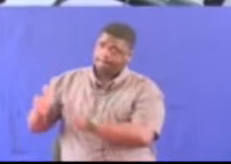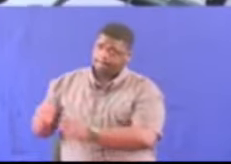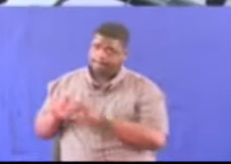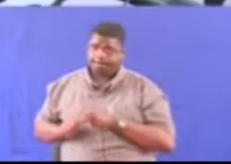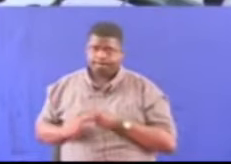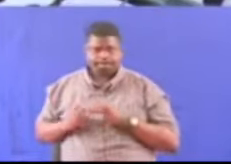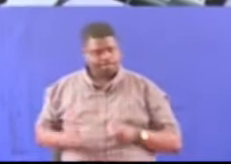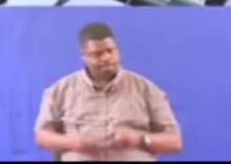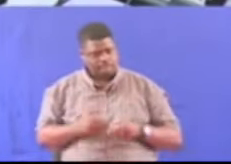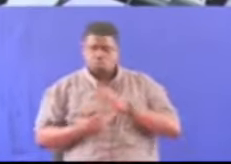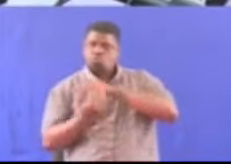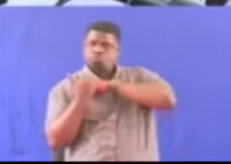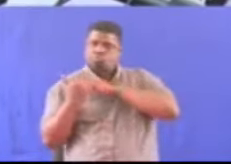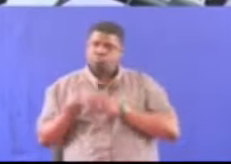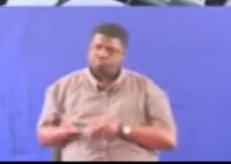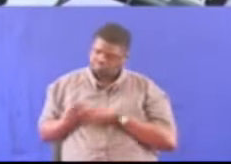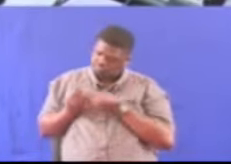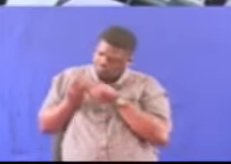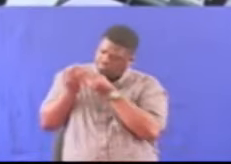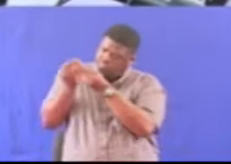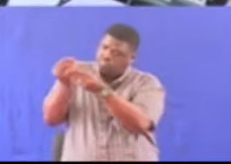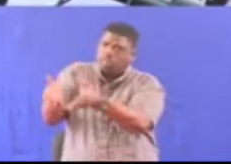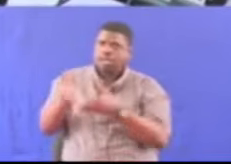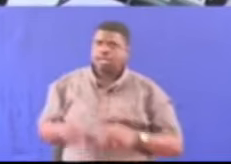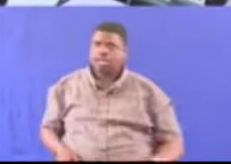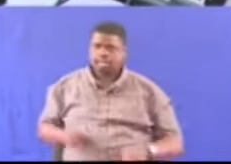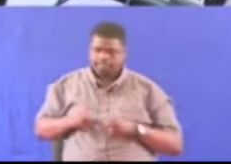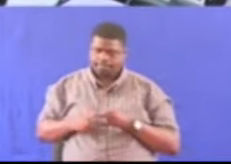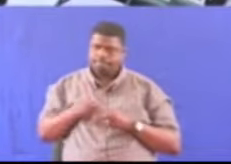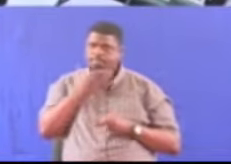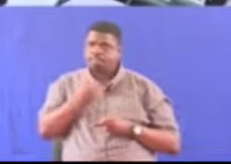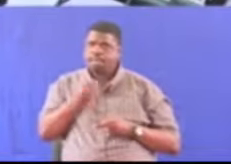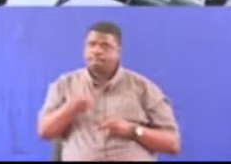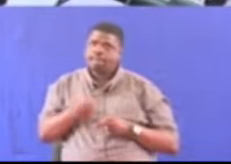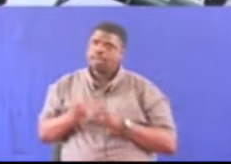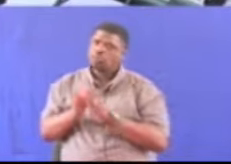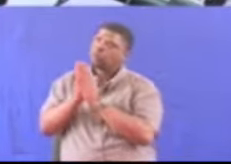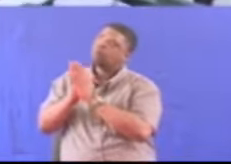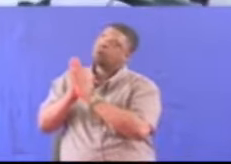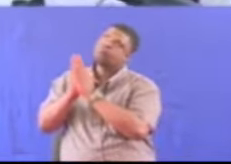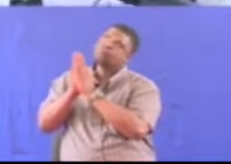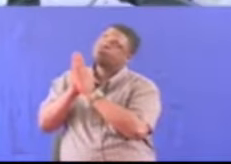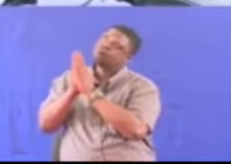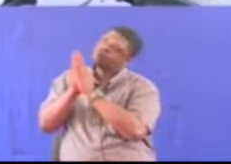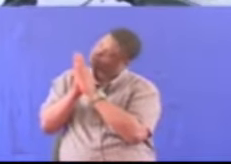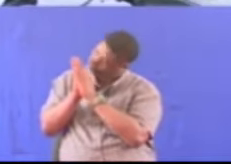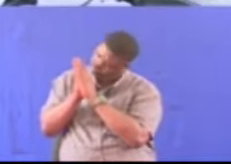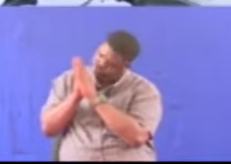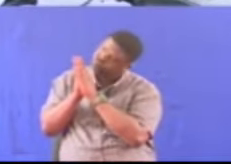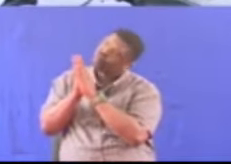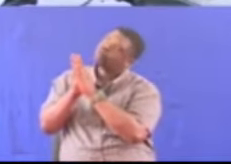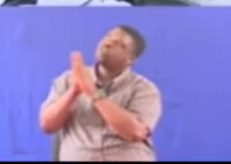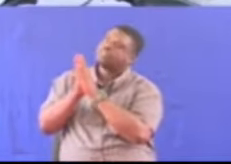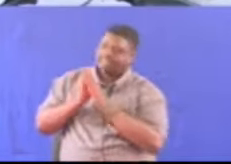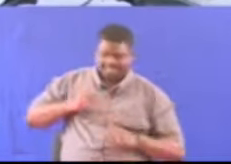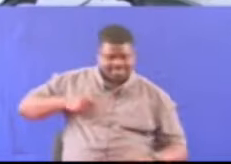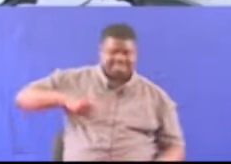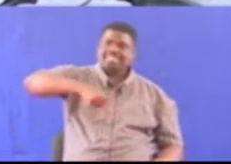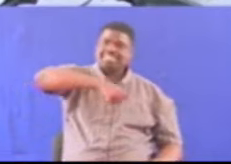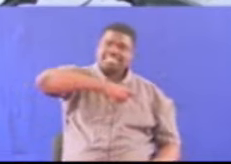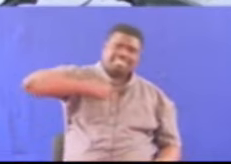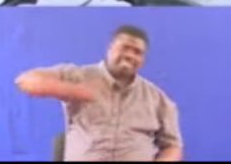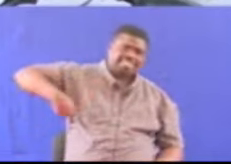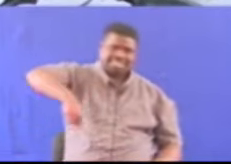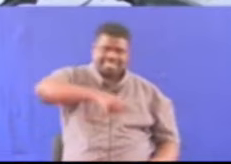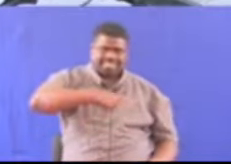ukawapa majukumu, tuko hapa baba tunakushukuru sana sana. Sisi kama Watanzania